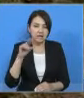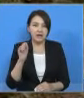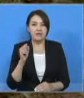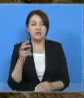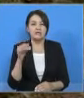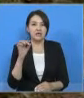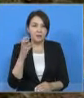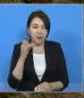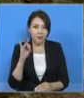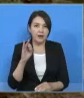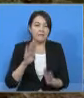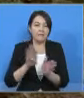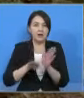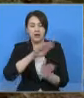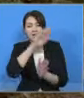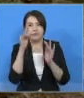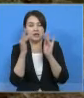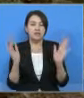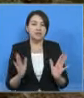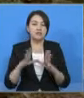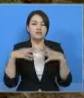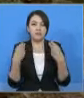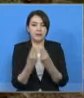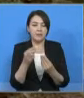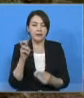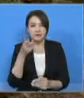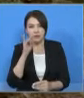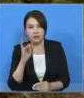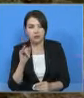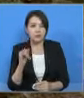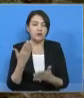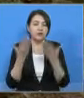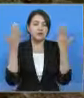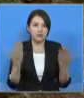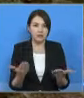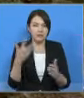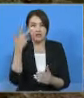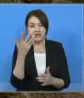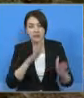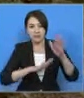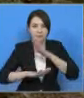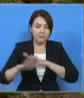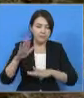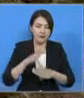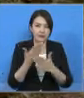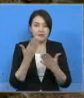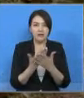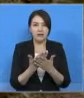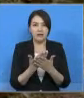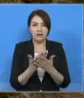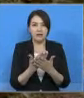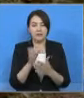Саяхат, пляж под мостом, пляж Семейный и пляж Барбекю. На данный момент 3 пляжа в процессе